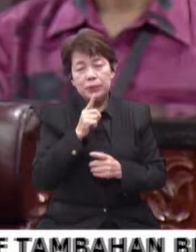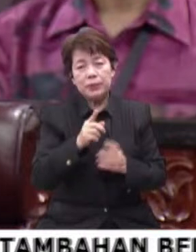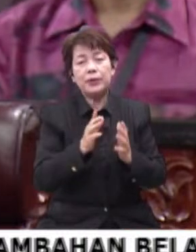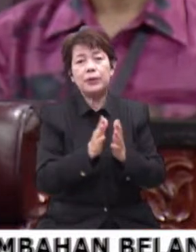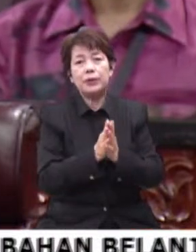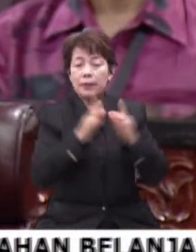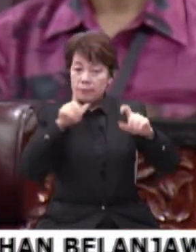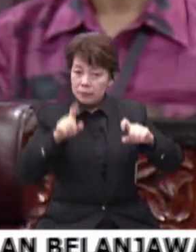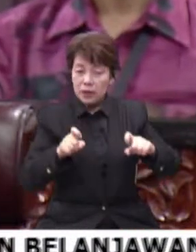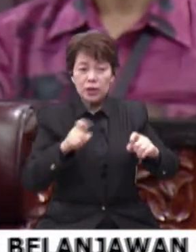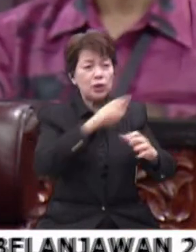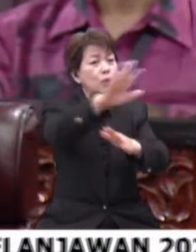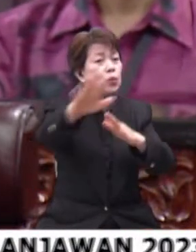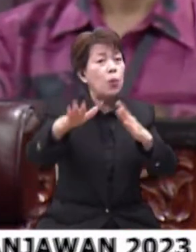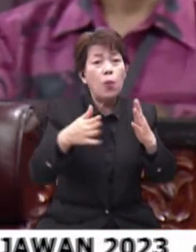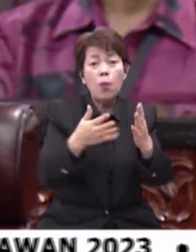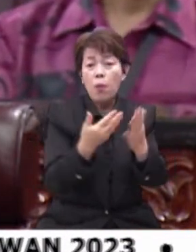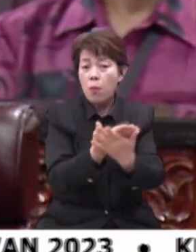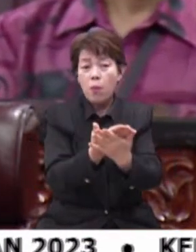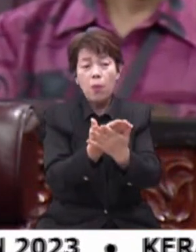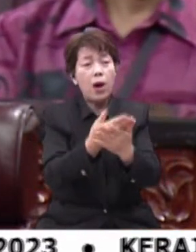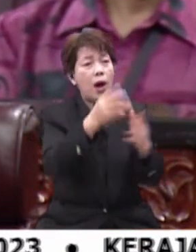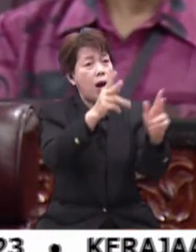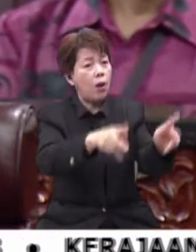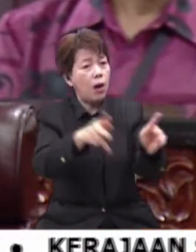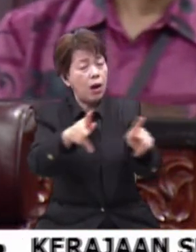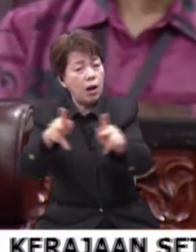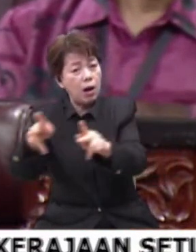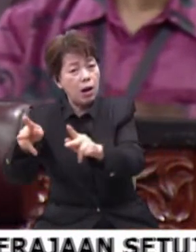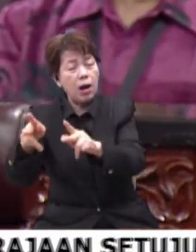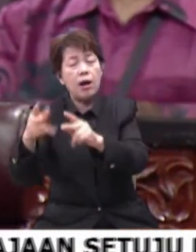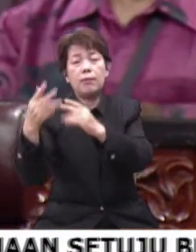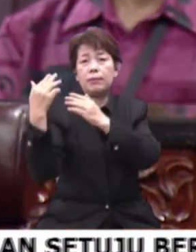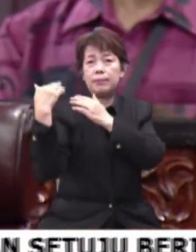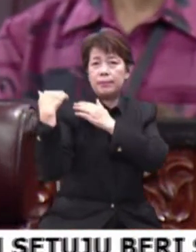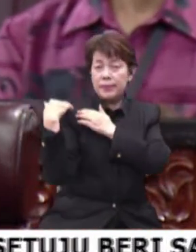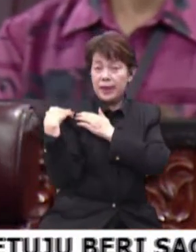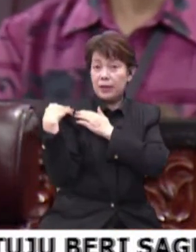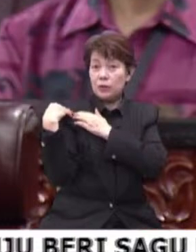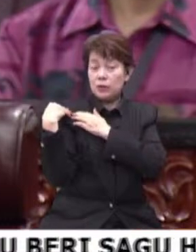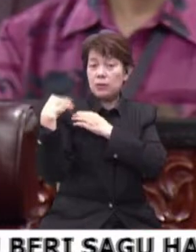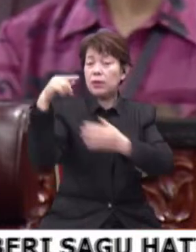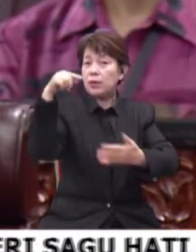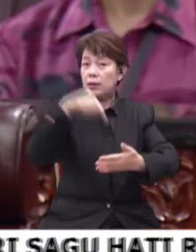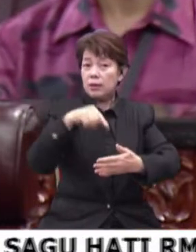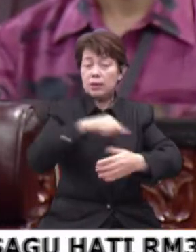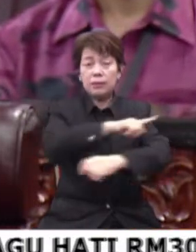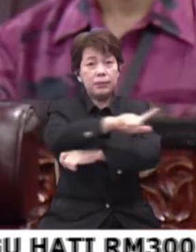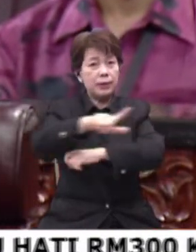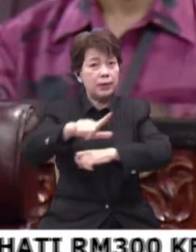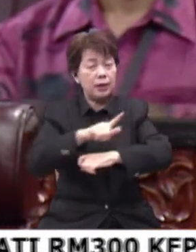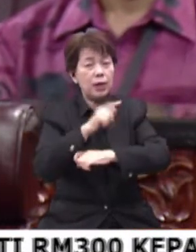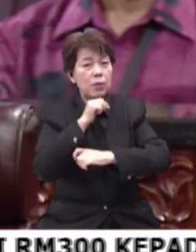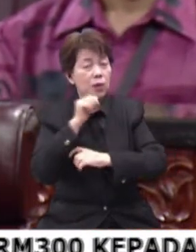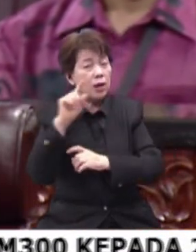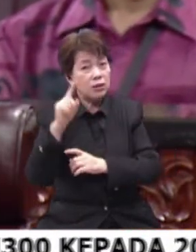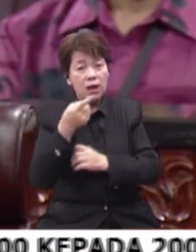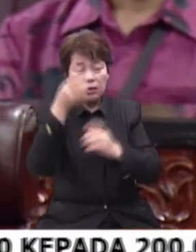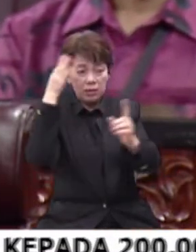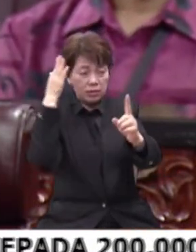karena mainkan peranan karena dalam soal landscape Ini bukan saja di bahan binaan tapi